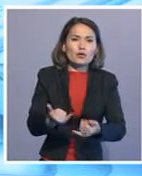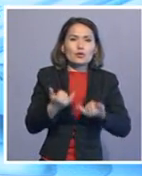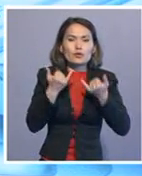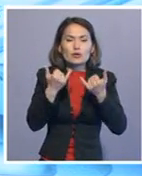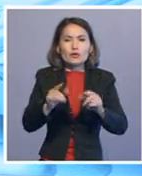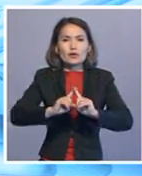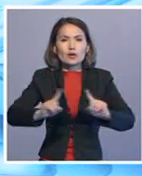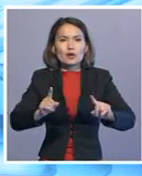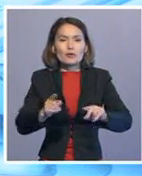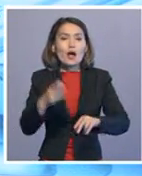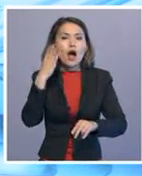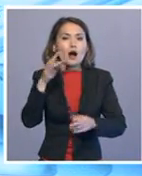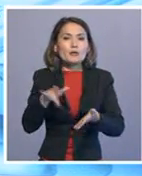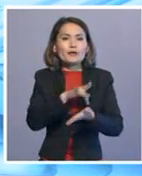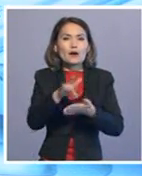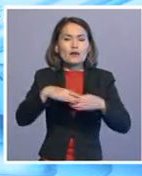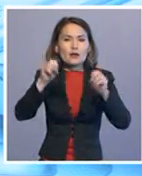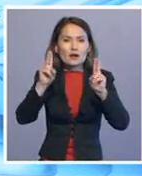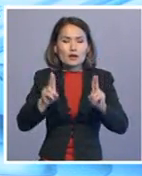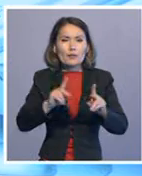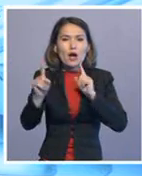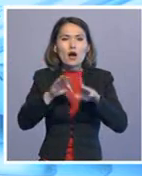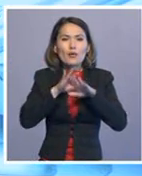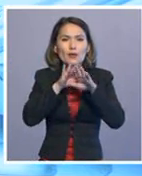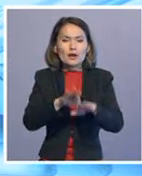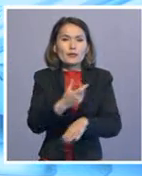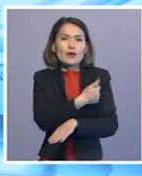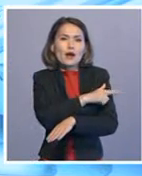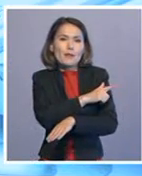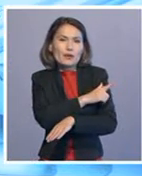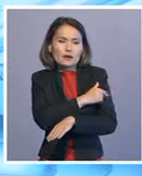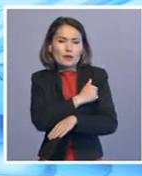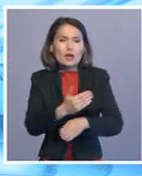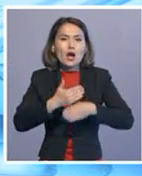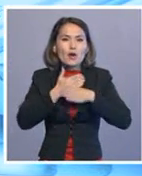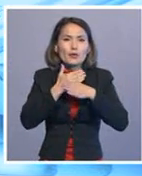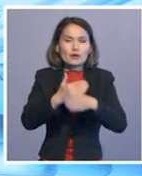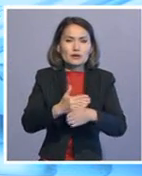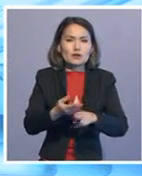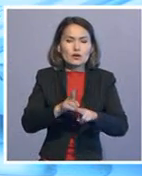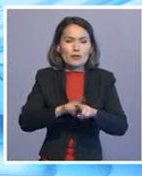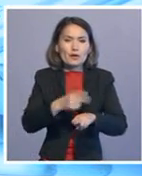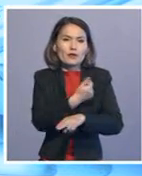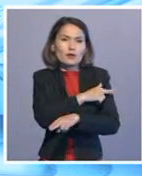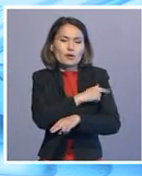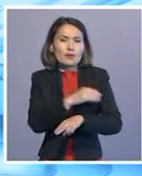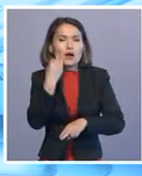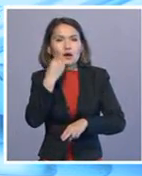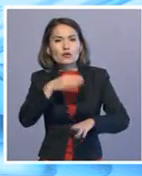көрсетіледі. Бұл жолы да солай. Алматыда мамандар бас қосып, алғашқы медико-санитарлық көмек көрсету ісінің деңгейін көтеру мәселесін